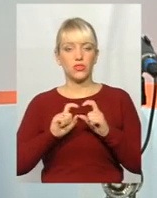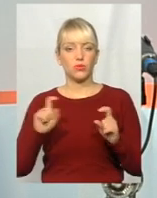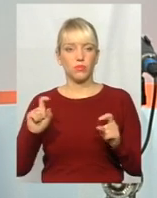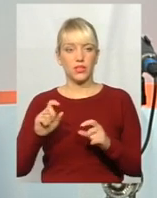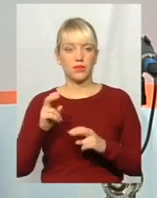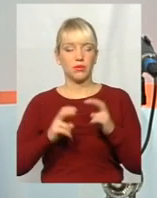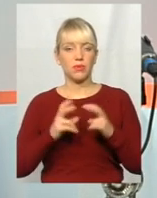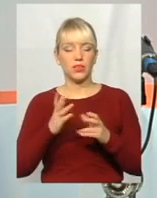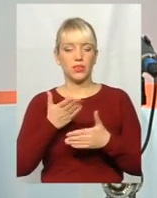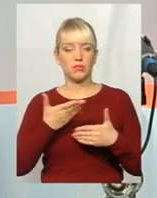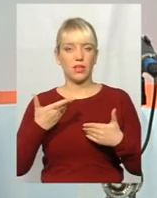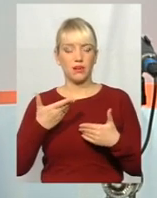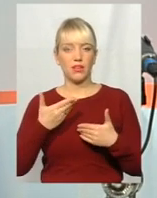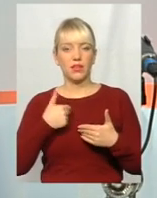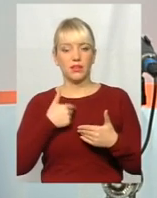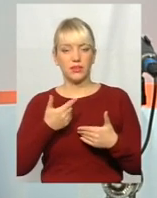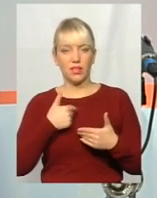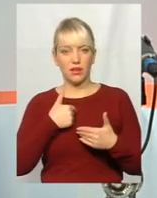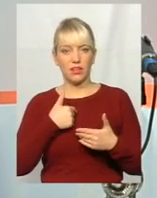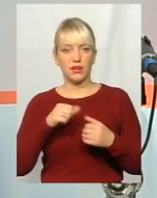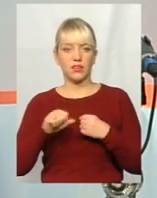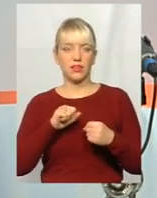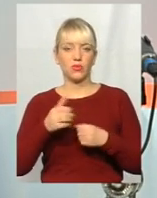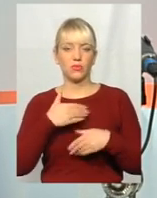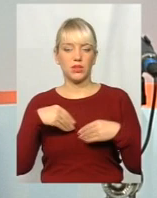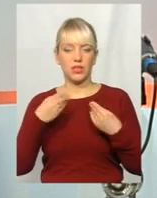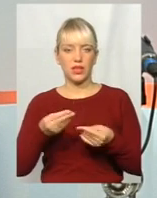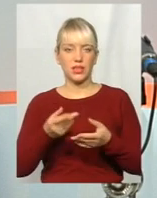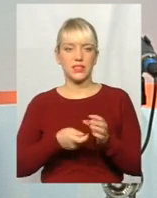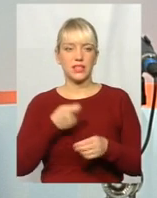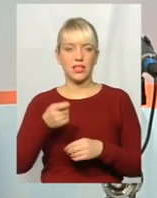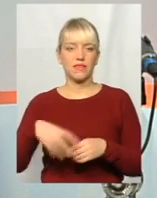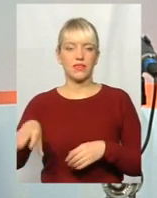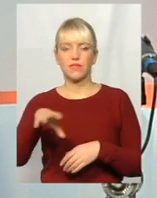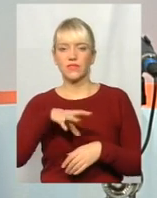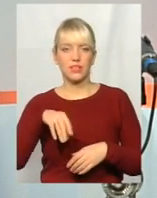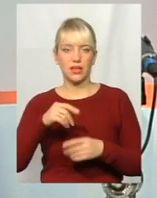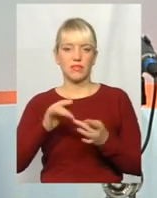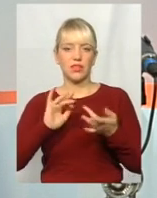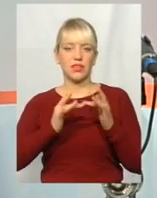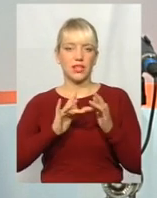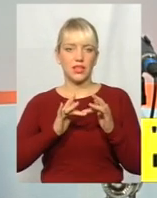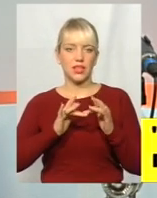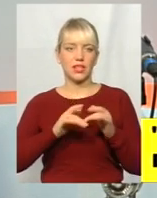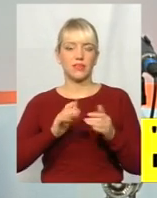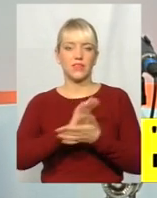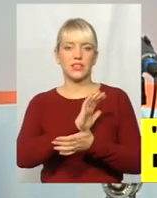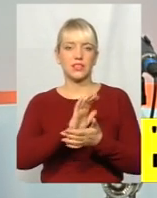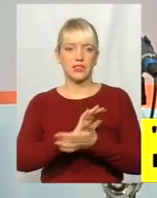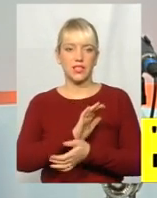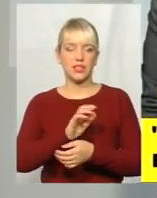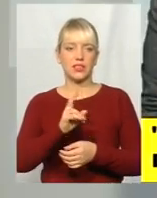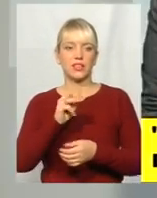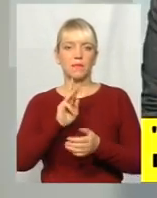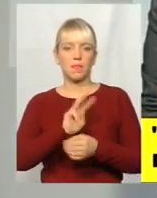підприємство, яким я керую, ми дали заявки на всі ресурси, на які можна дати, на всі інтернет-ресурси, в газети, на